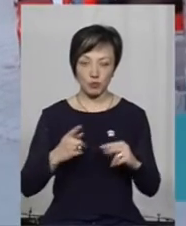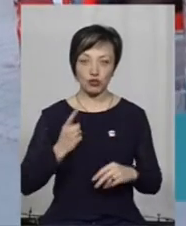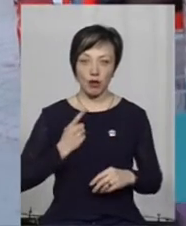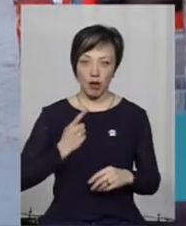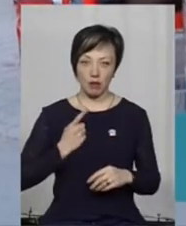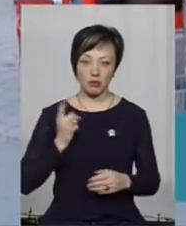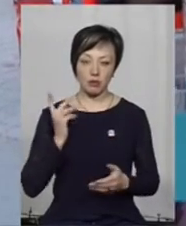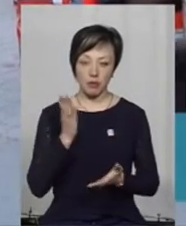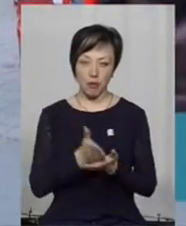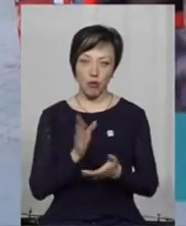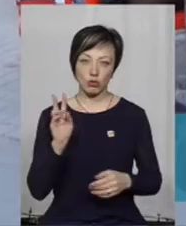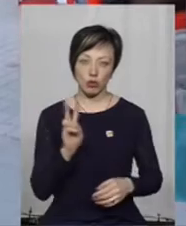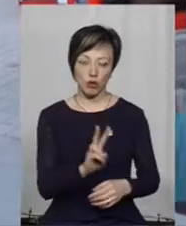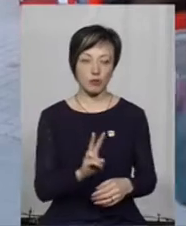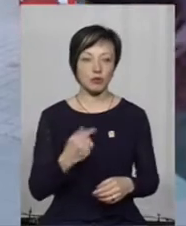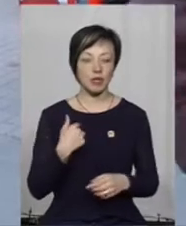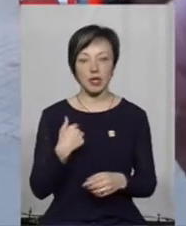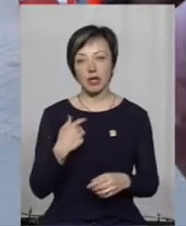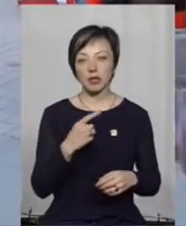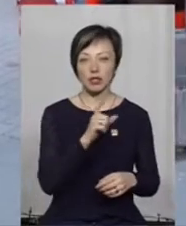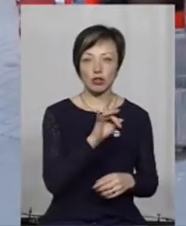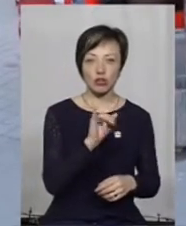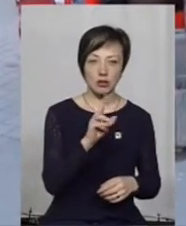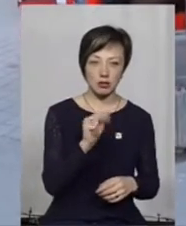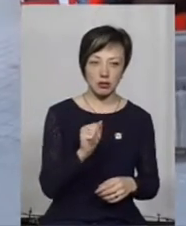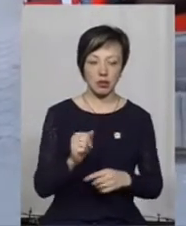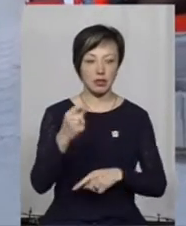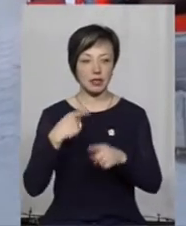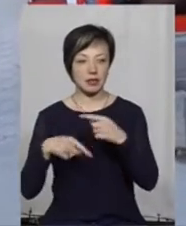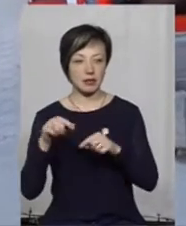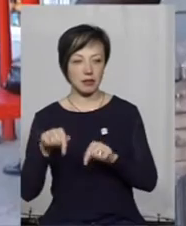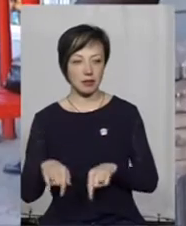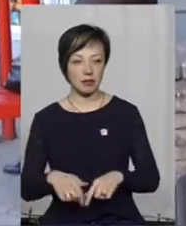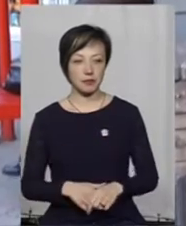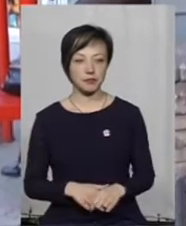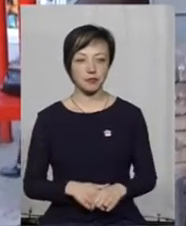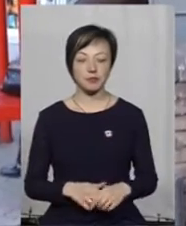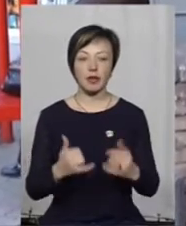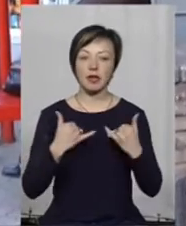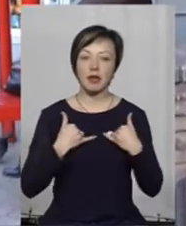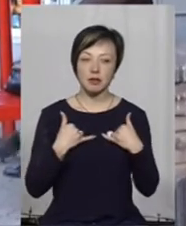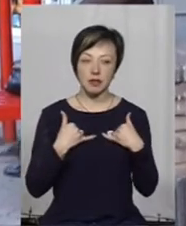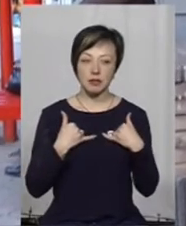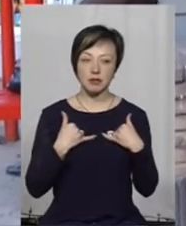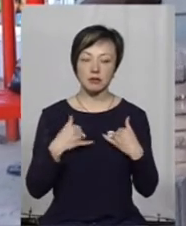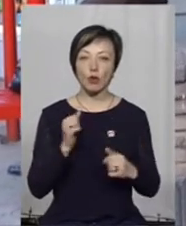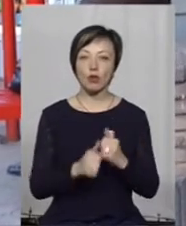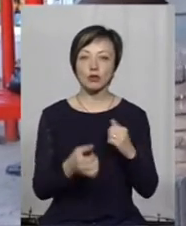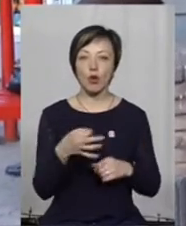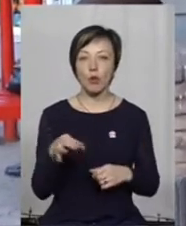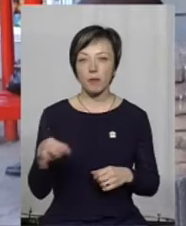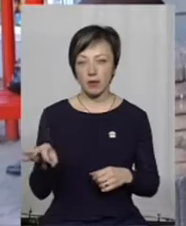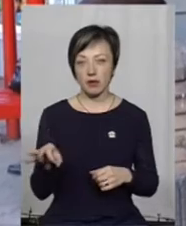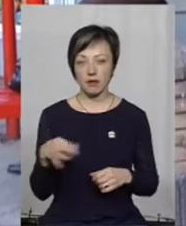чекати вже до те саме. То я їду на Заречанську і Заречанську і сюди. Але для нас кожна копійка